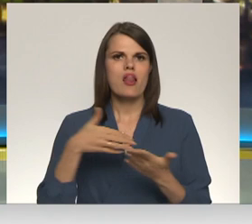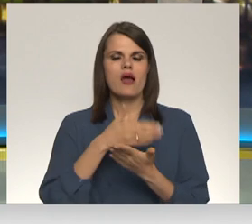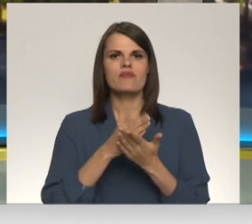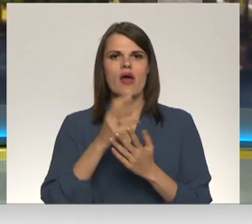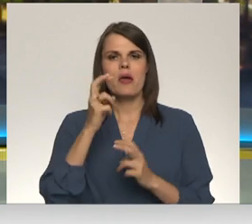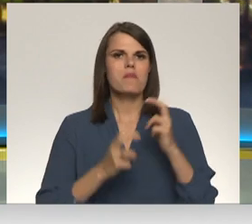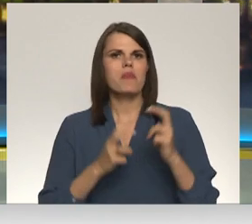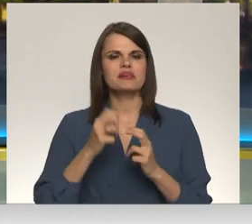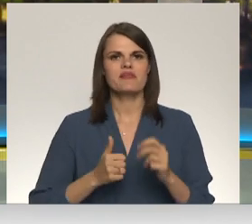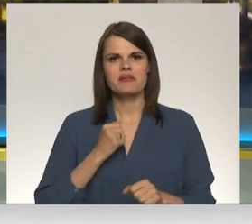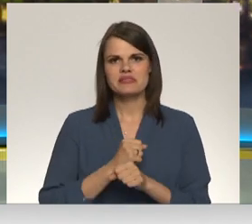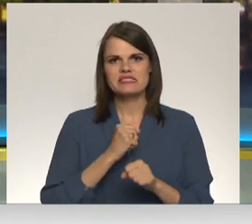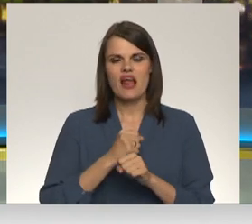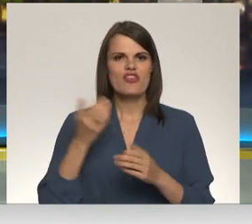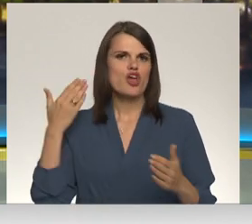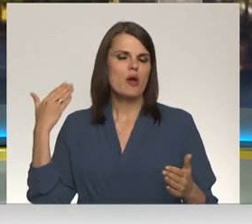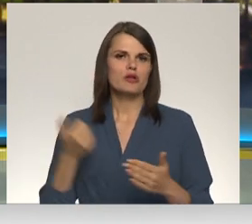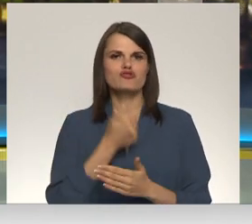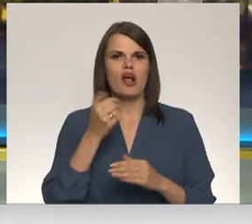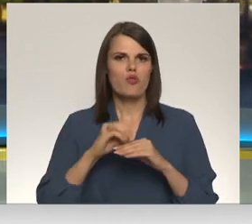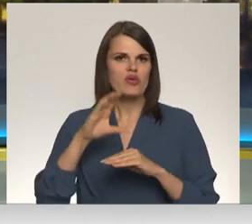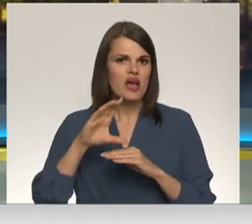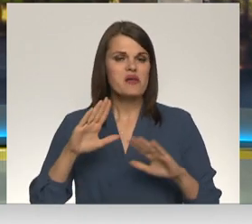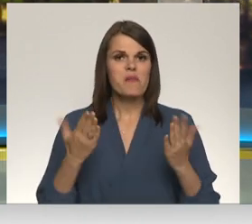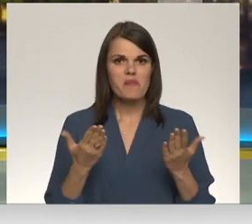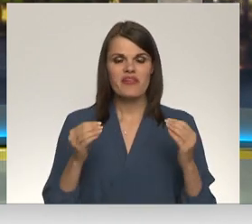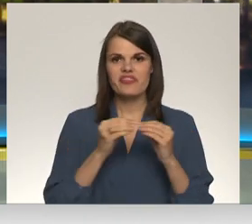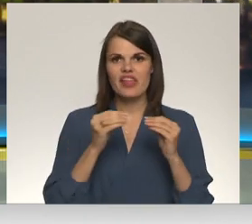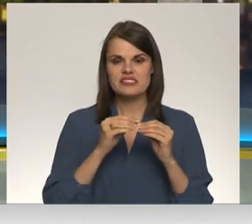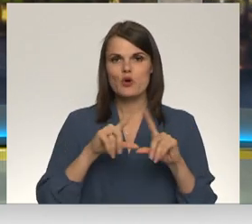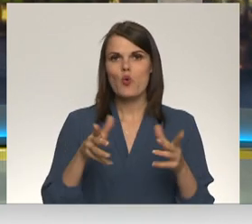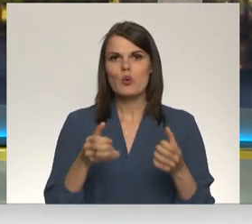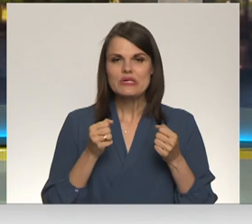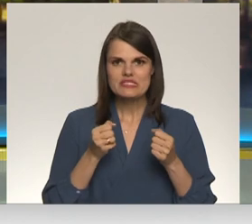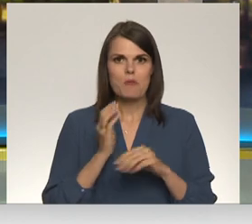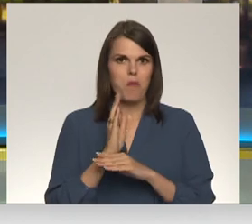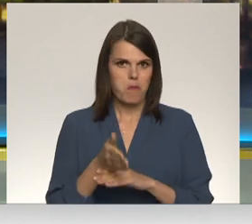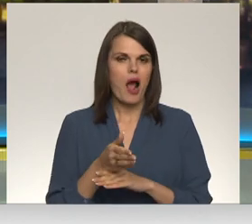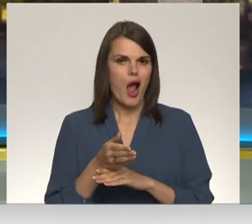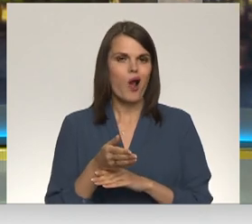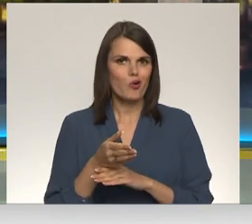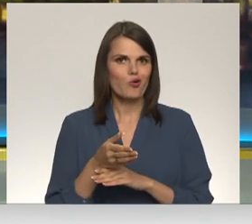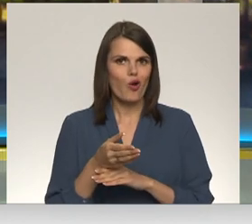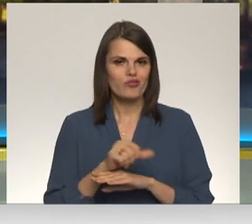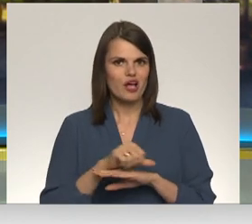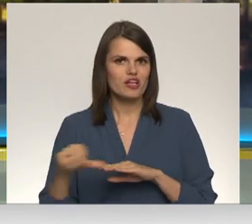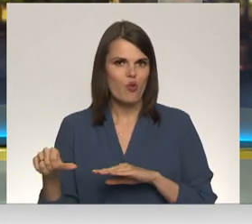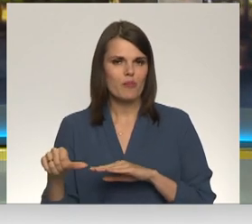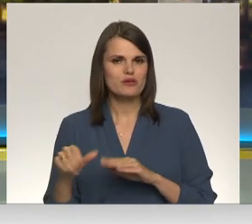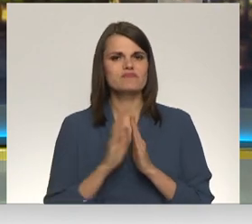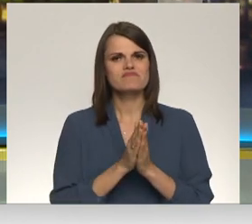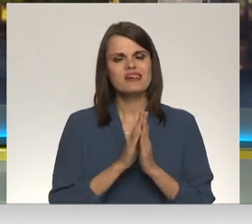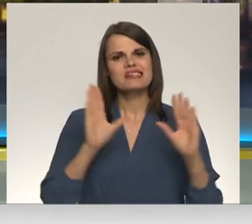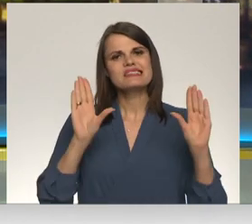pārstrādes uzņēmumu strādā ar iepriekšējo gadu iekrājumiem, taču vairāk nekā 10 uzņēmumu ir uz bankrota sliekšņa. Piensaimnieki lūdz